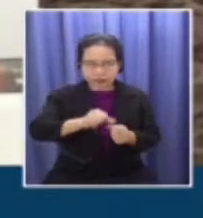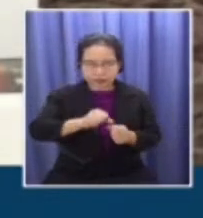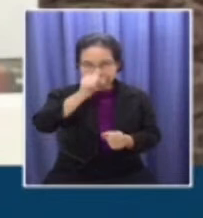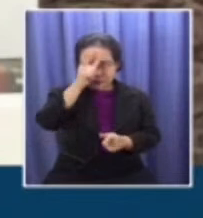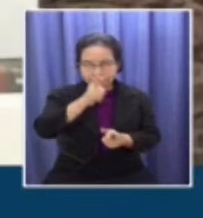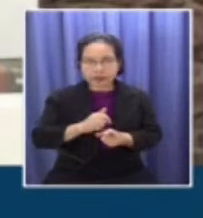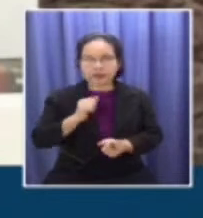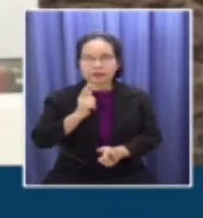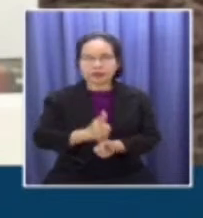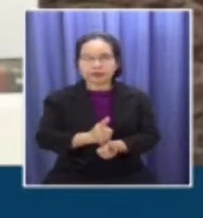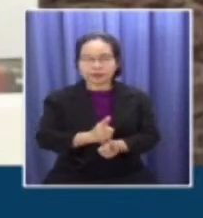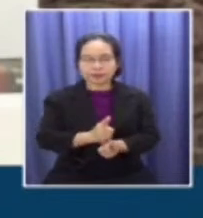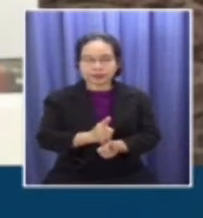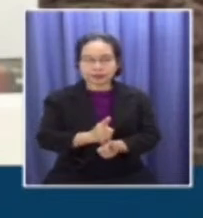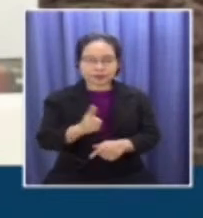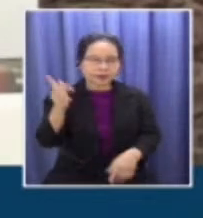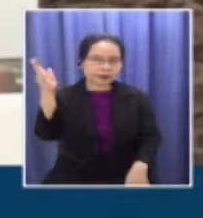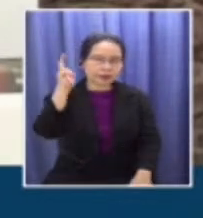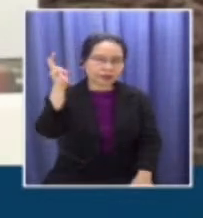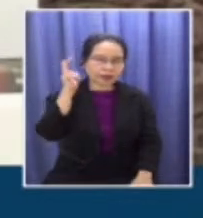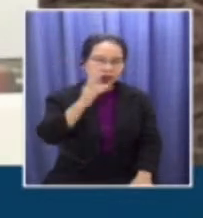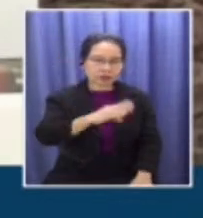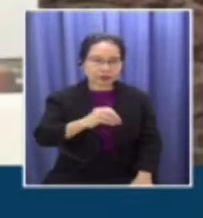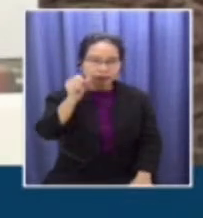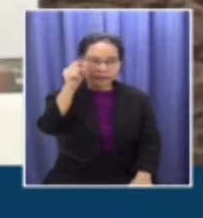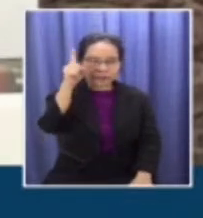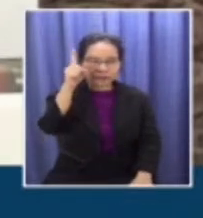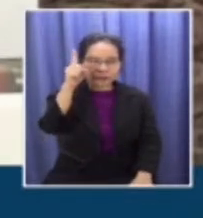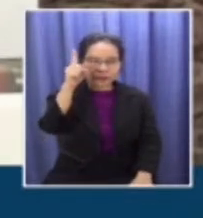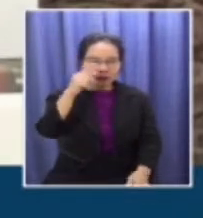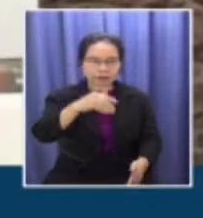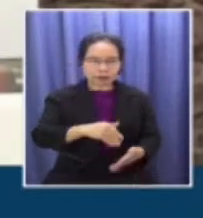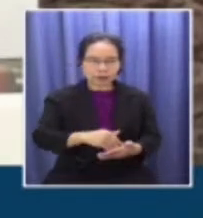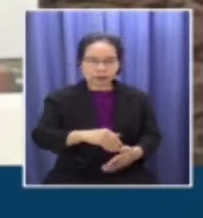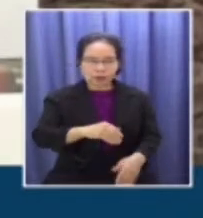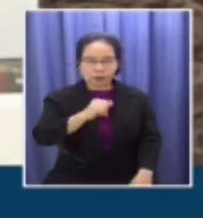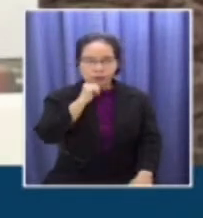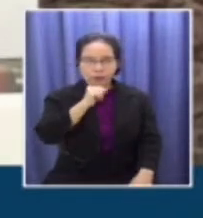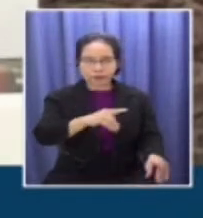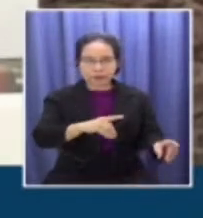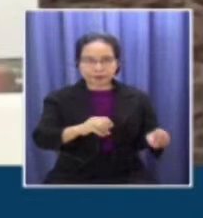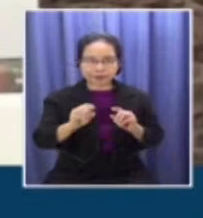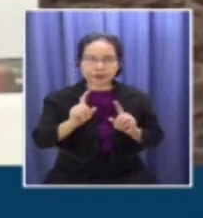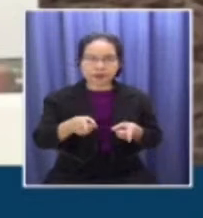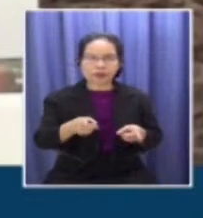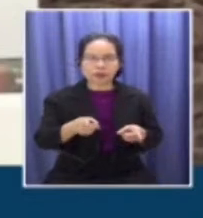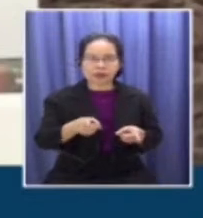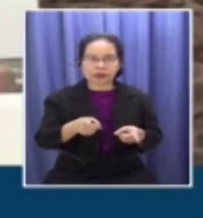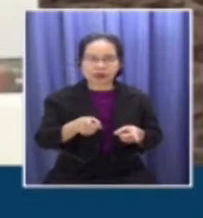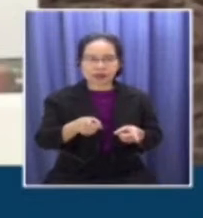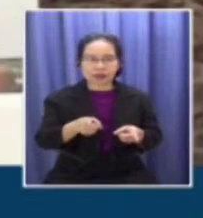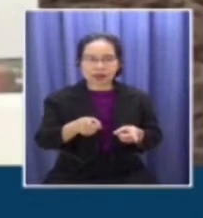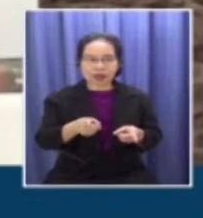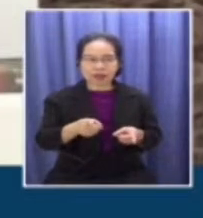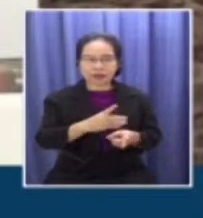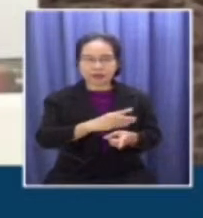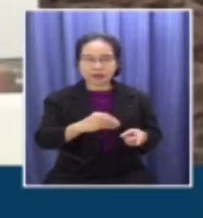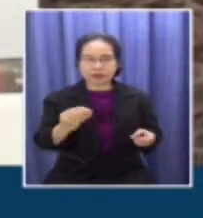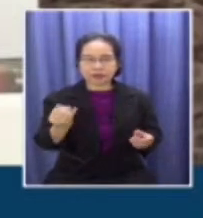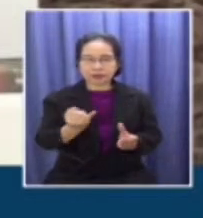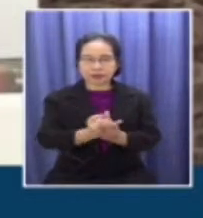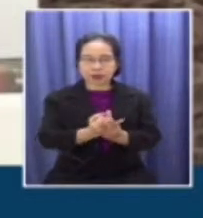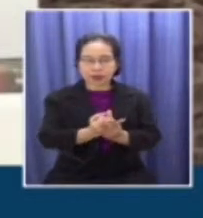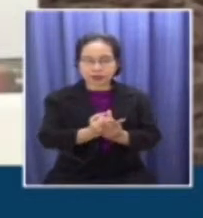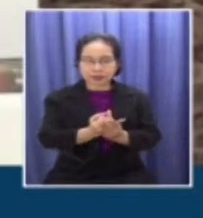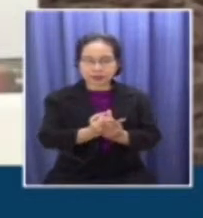Onuabarima ɛyɛ da ne mepɛ sɛ ɛbi a ɛyɛ bɛgye mmerɛ kakra anaa asɛma kakra bi